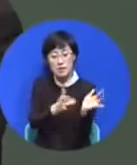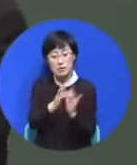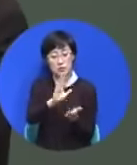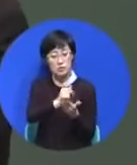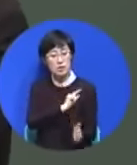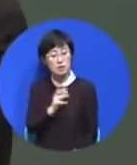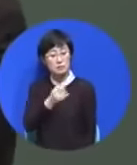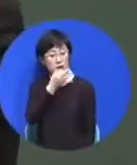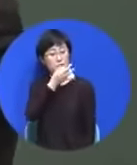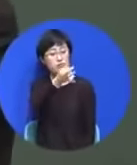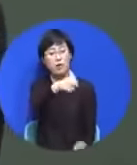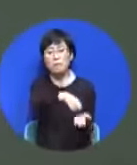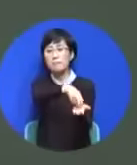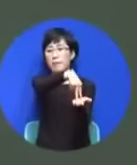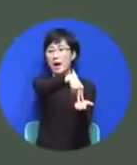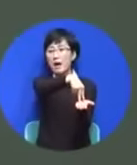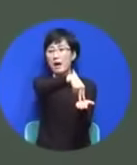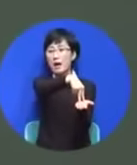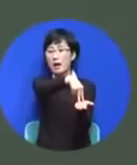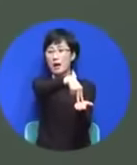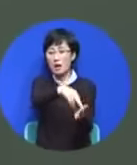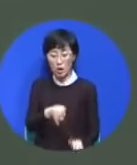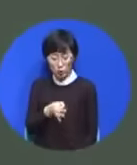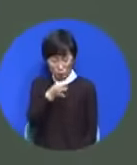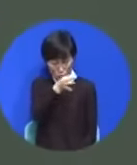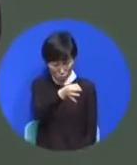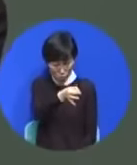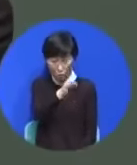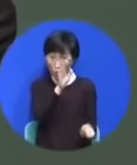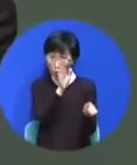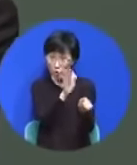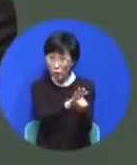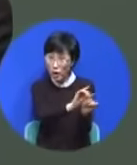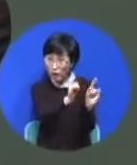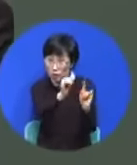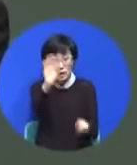버 그것 아닙니다 나사렛 예수 그리스도